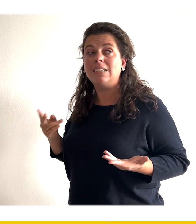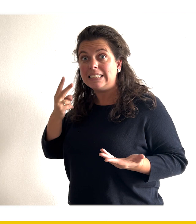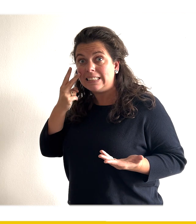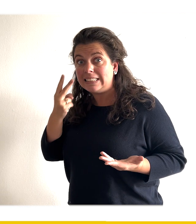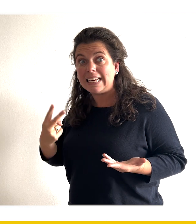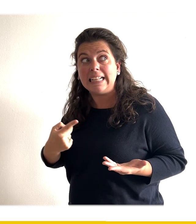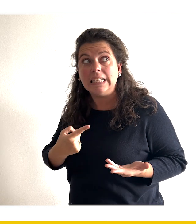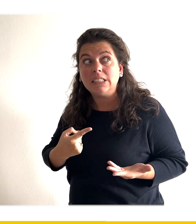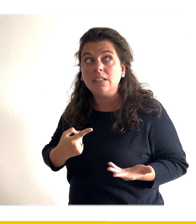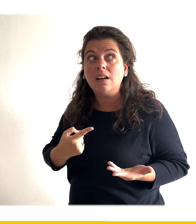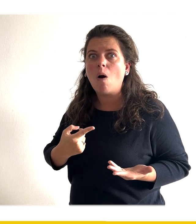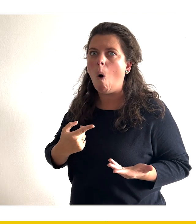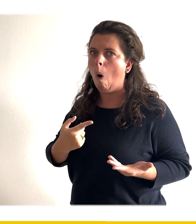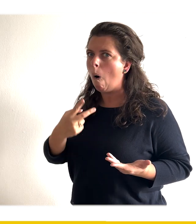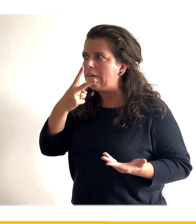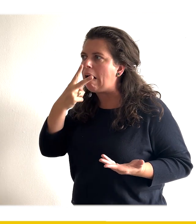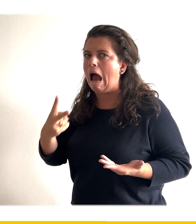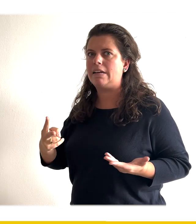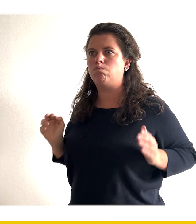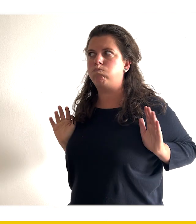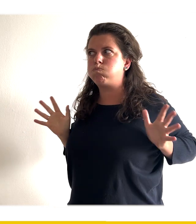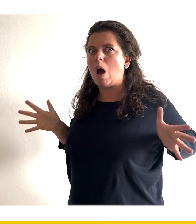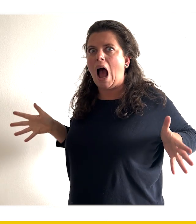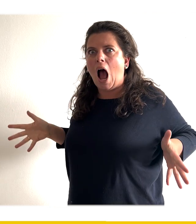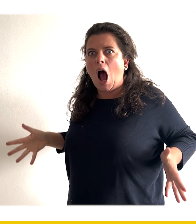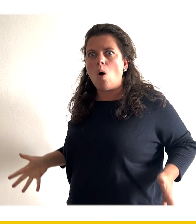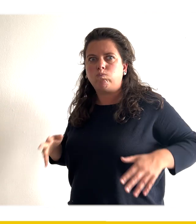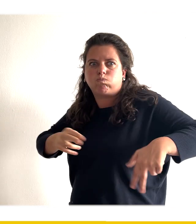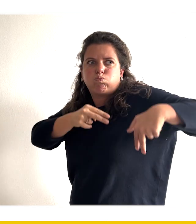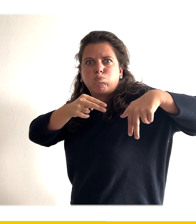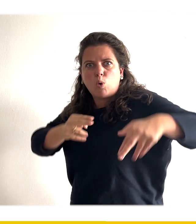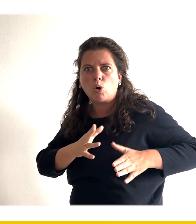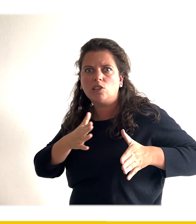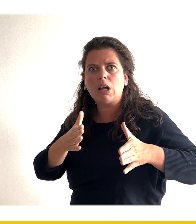Nee, wat moet ik zien? Er rende daar een pauw door de straat. Een pauw? Ja.